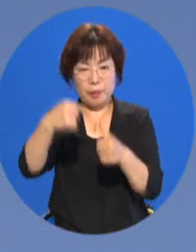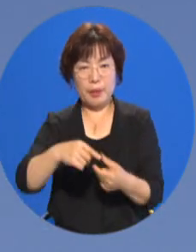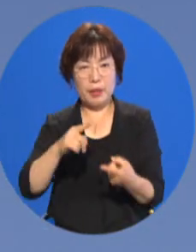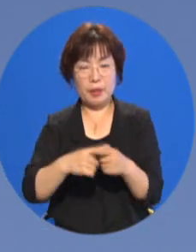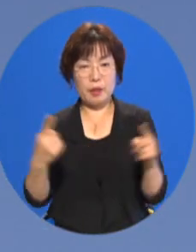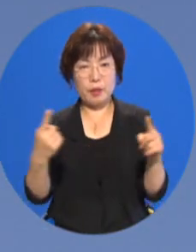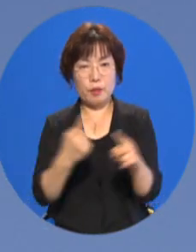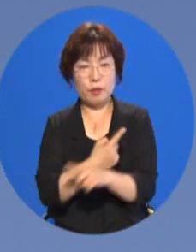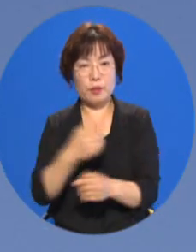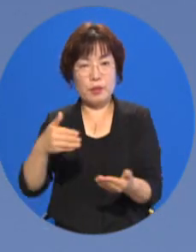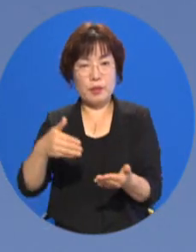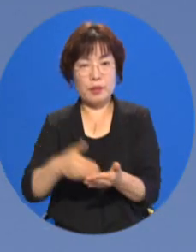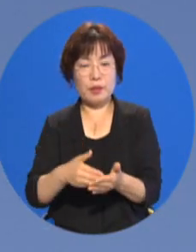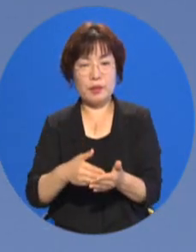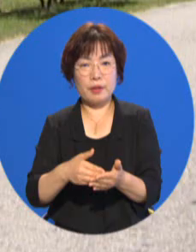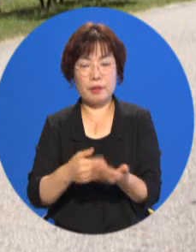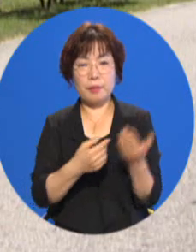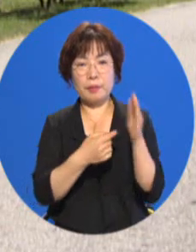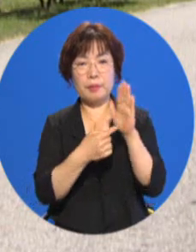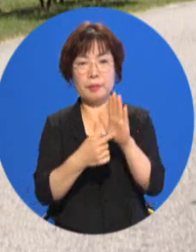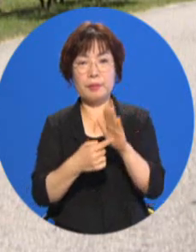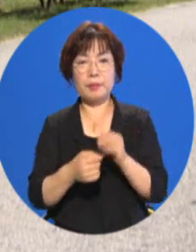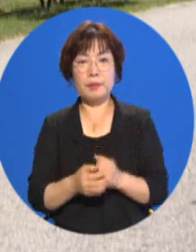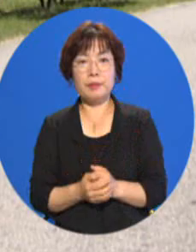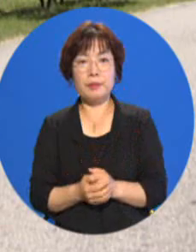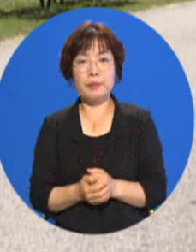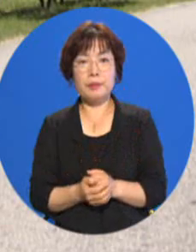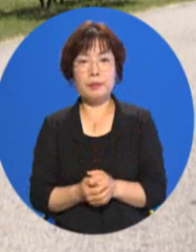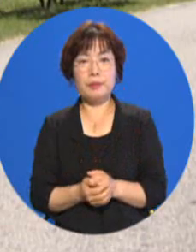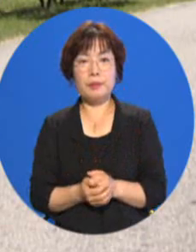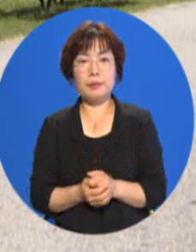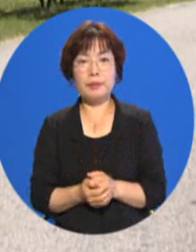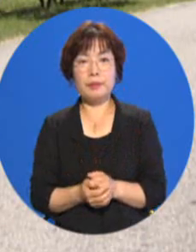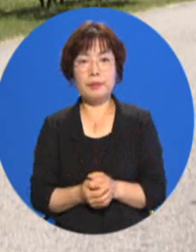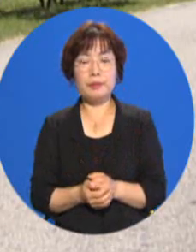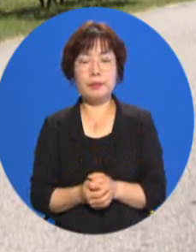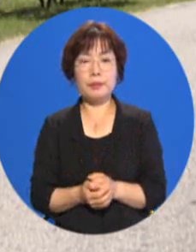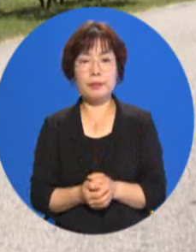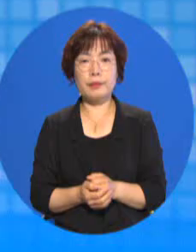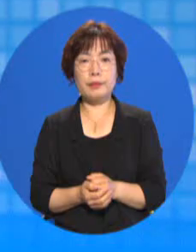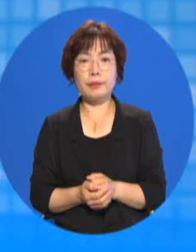적발된 것은 맞지만 시정 조치했다고 덧붙였습니다.